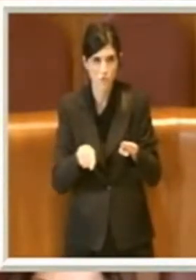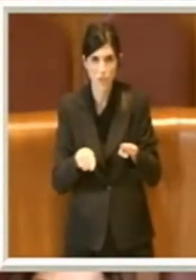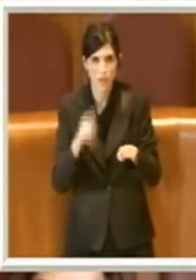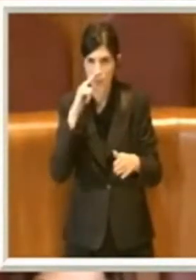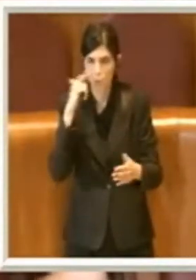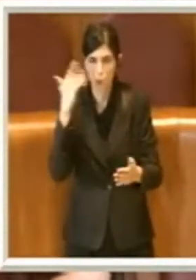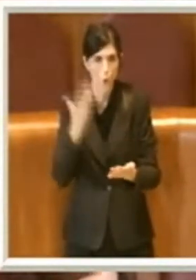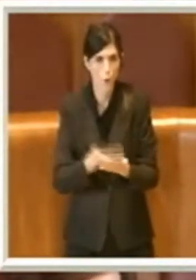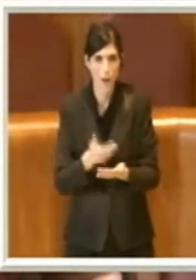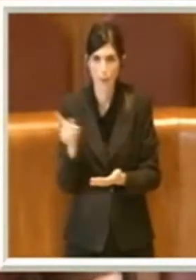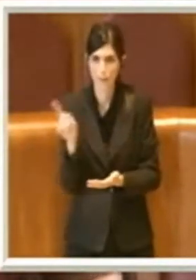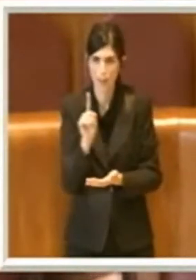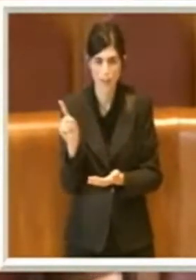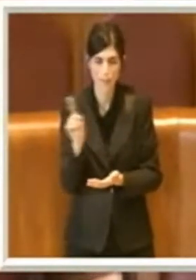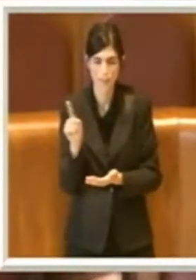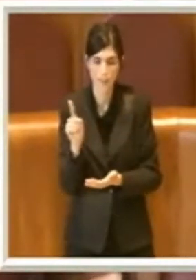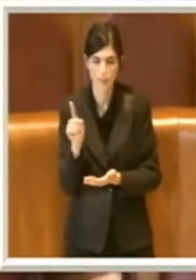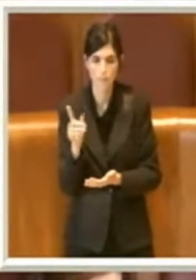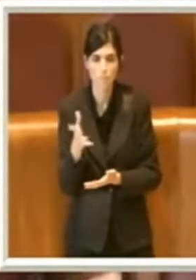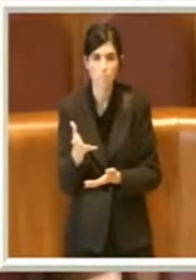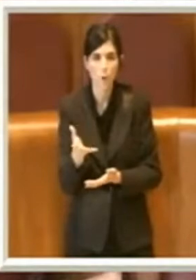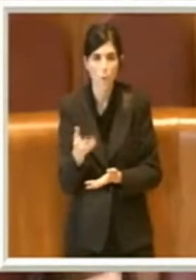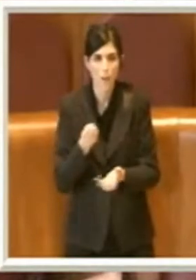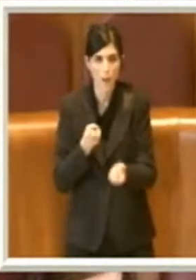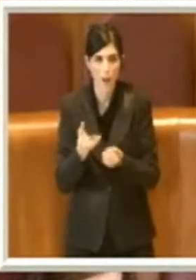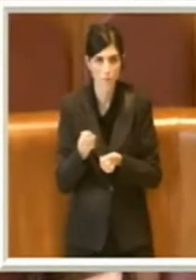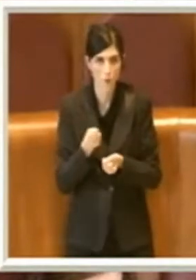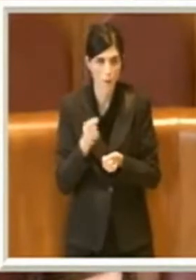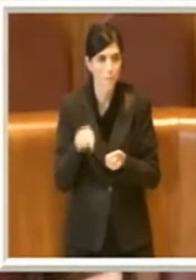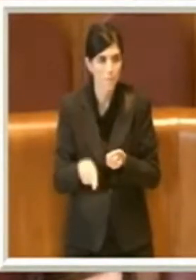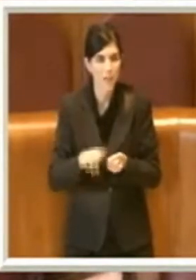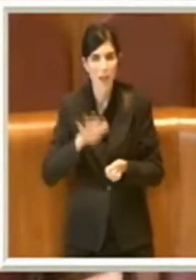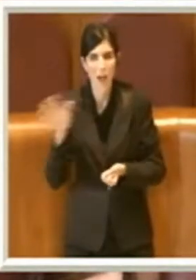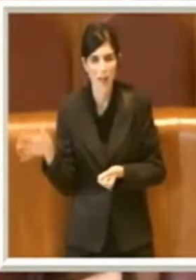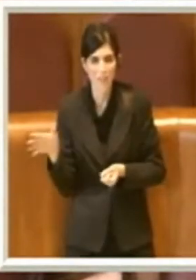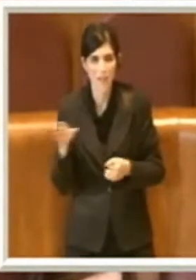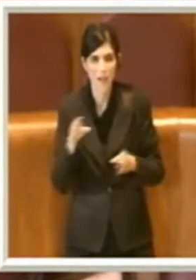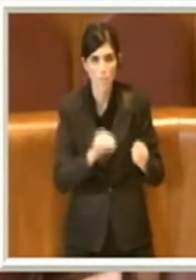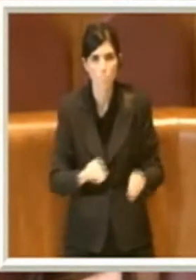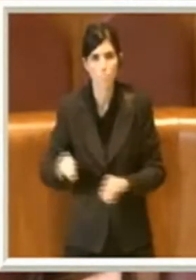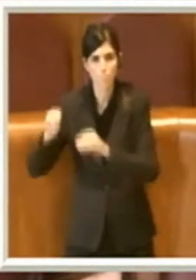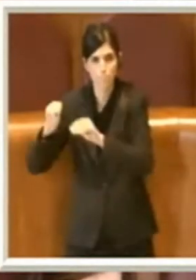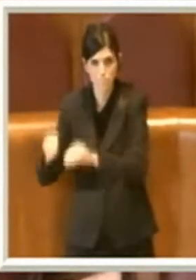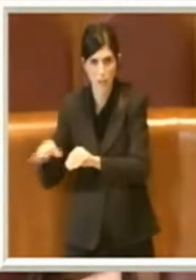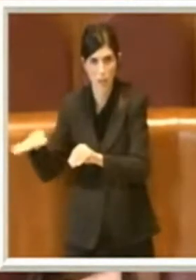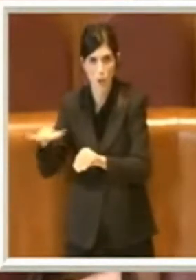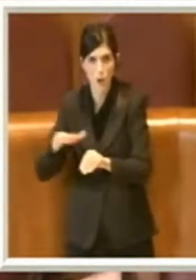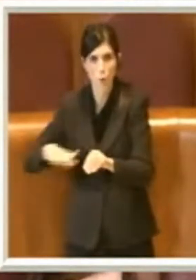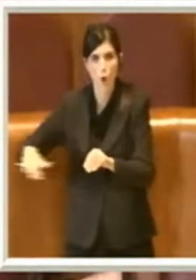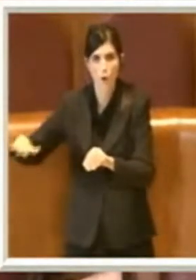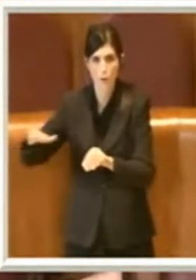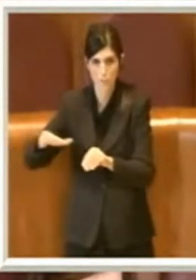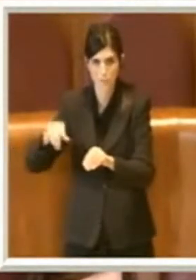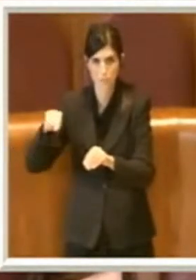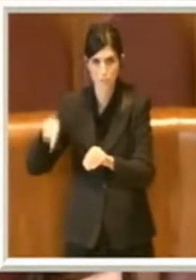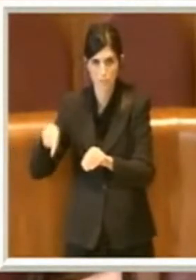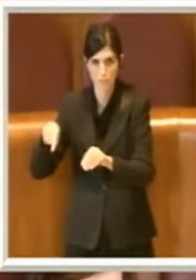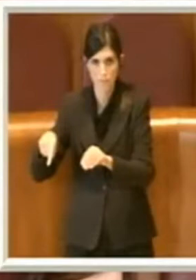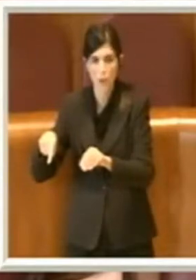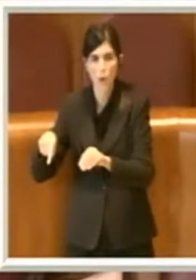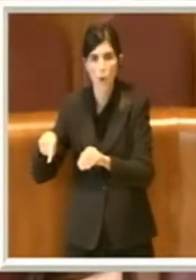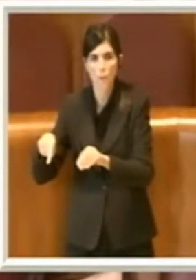compatibili e da revocare, ed altri sono stati spostati in luoghi che non sono